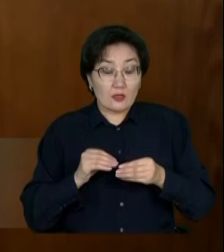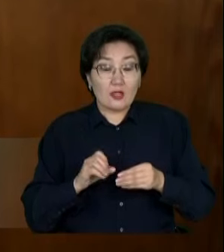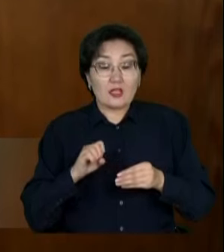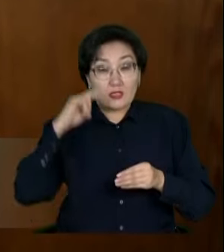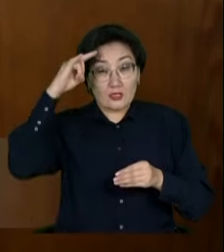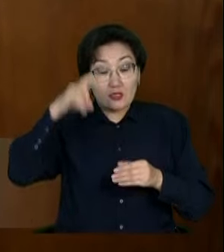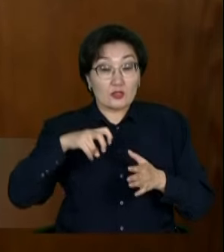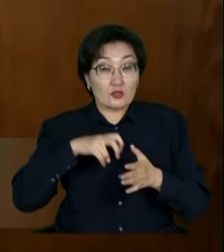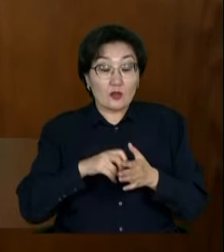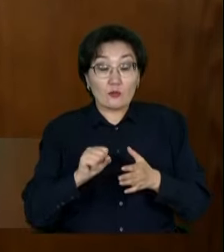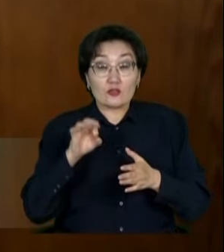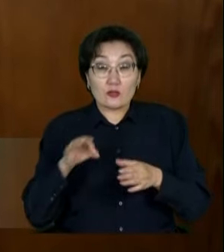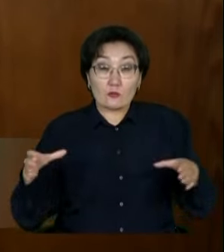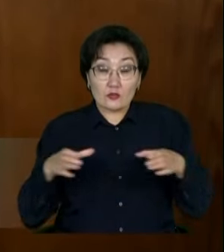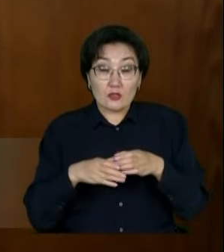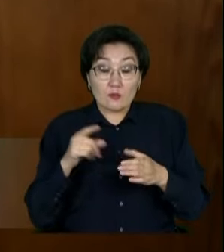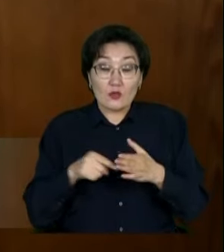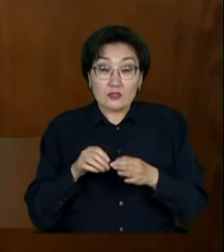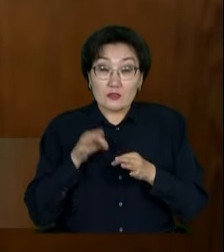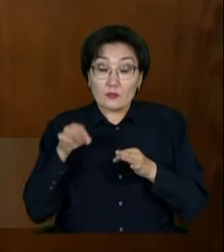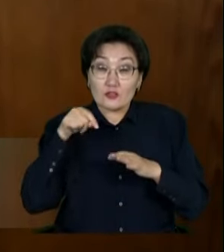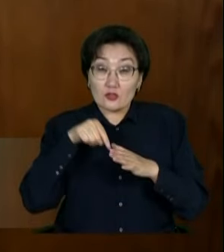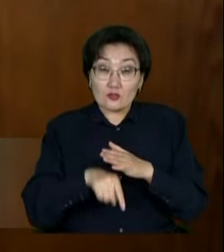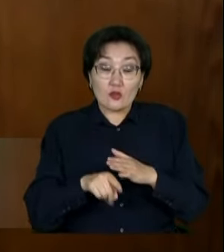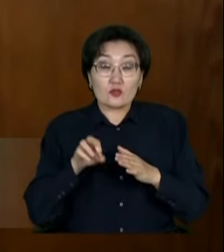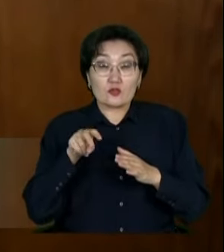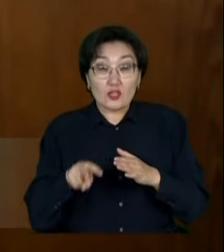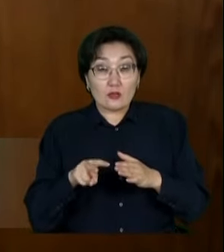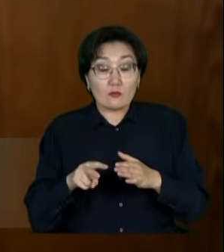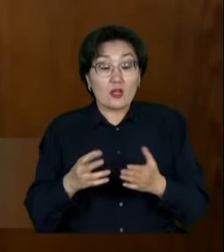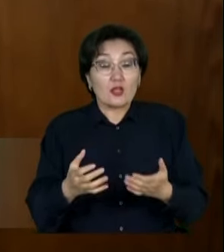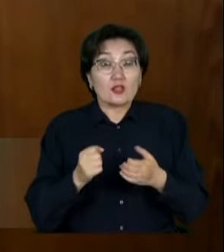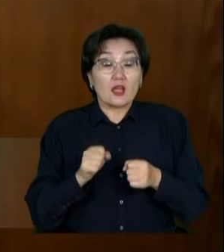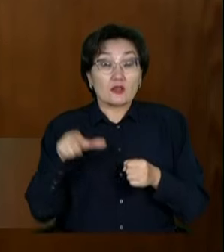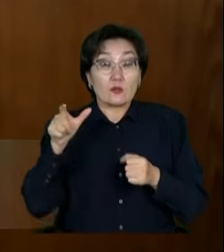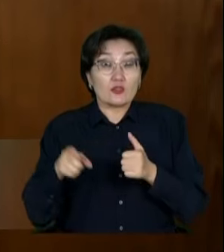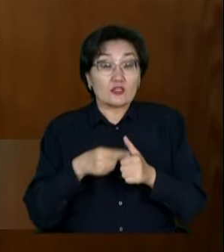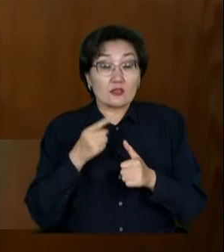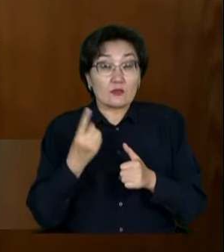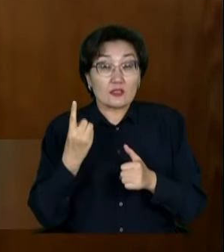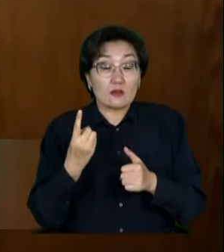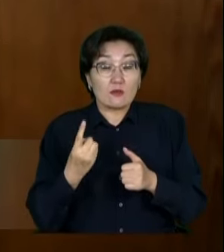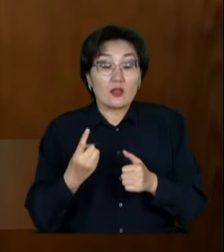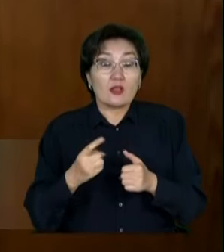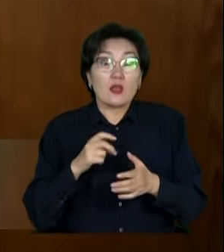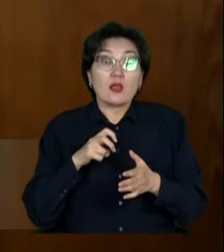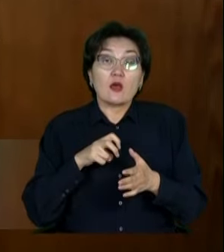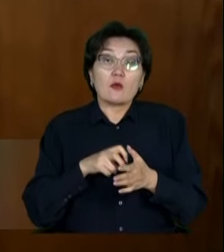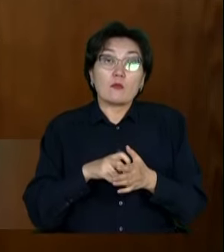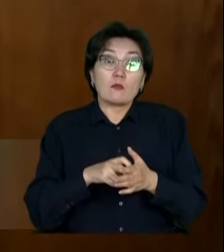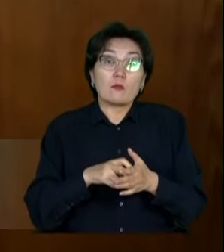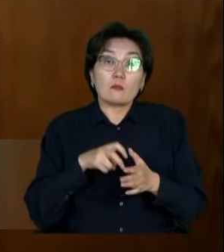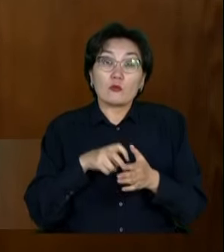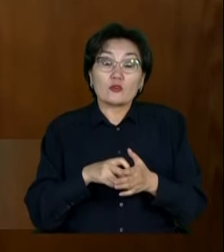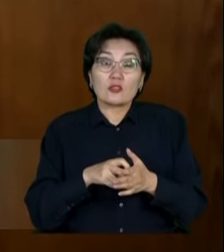Қазпошта акционерлік қоғамы қалалық филиалдарының бірінде сол алушылардың атына тағы бір сәлемдеменің бар екендігі